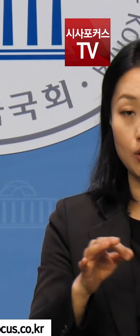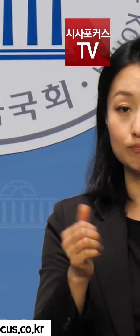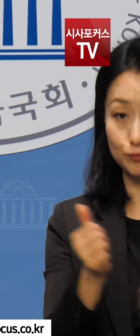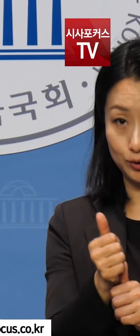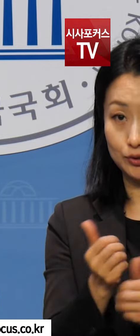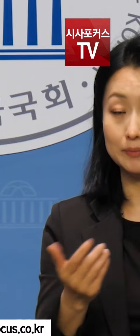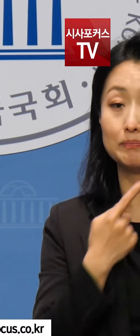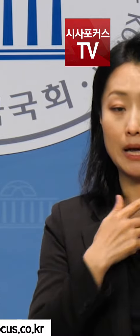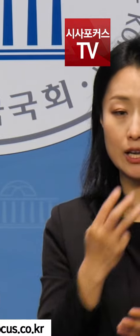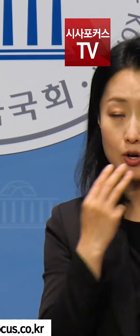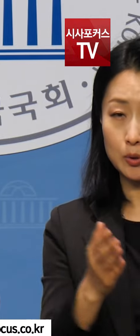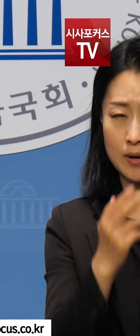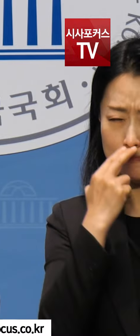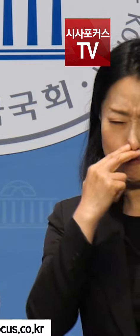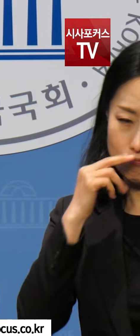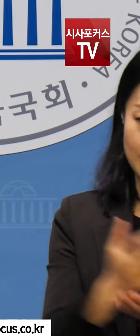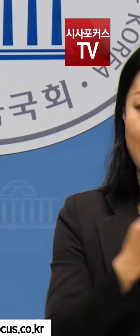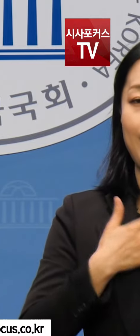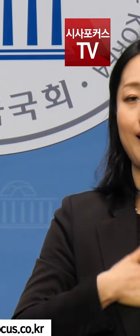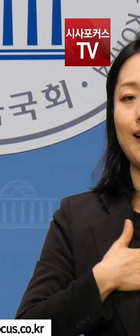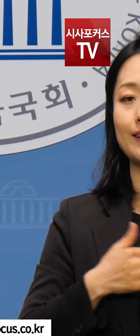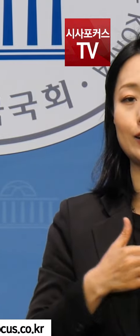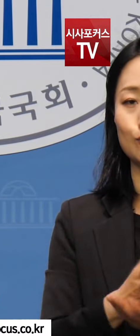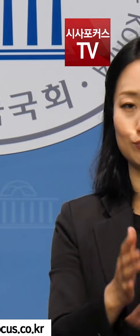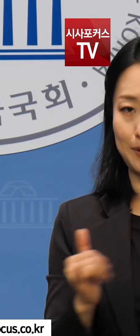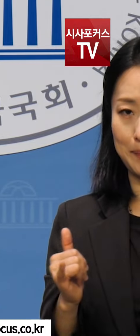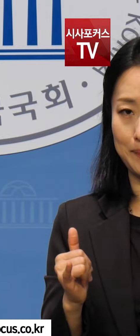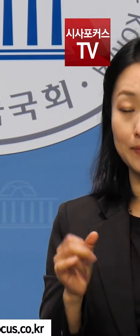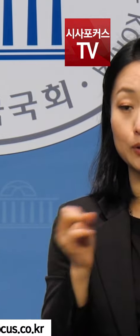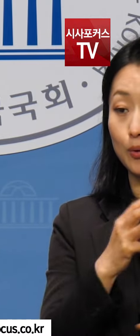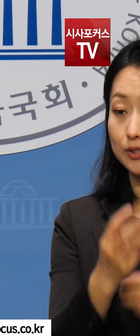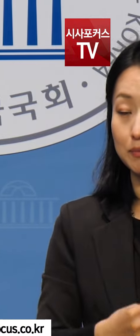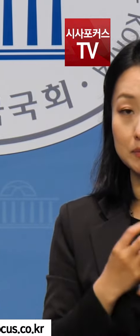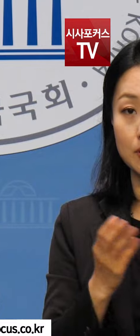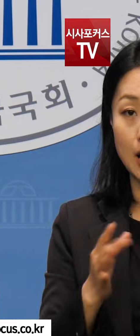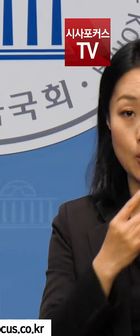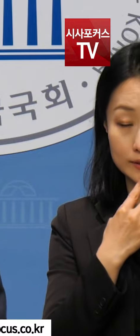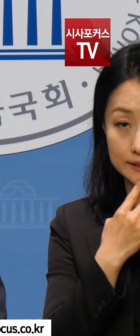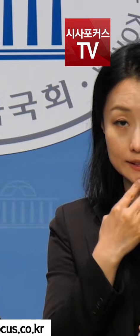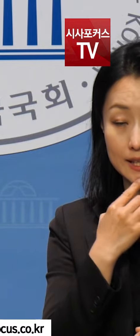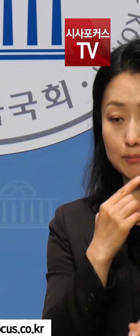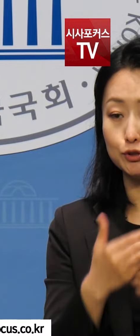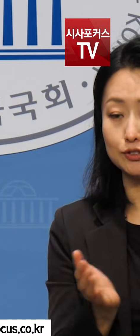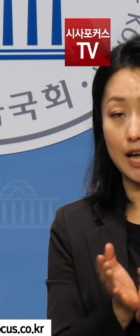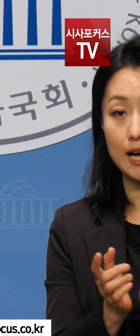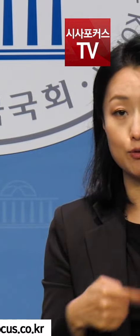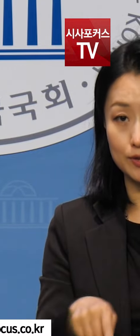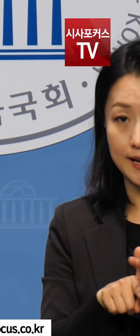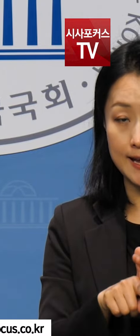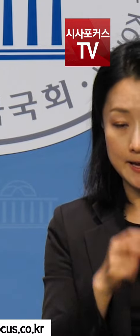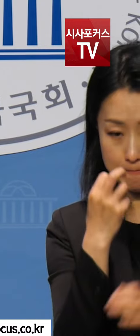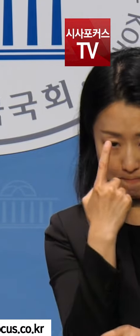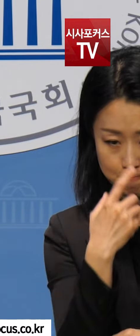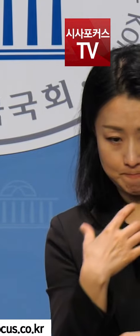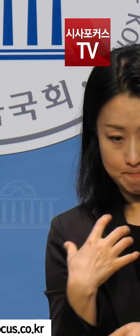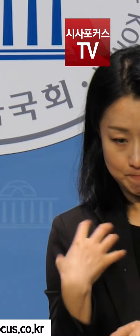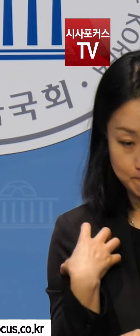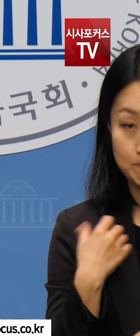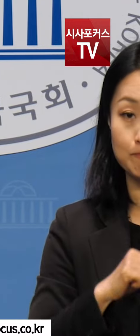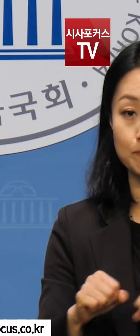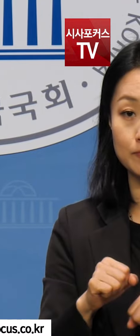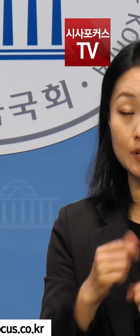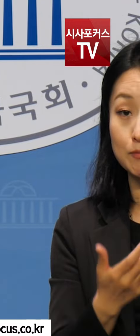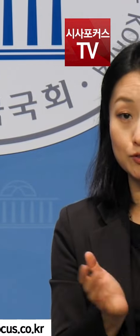경기도를 가장 잘 아는 경기도 전문가입니다. 그리고 30년 넘게 오직 민주당을 지켜오고 민주당과